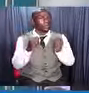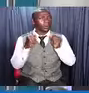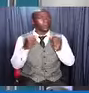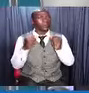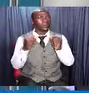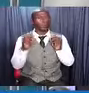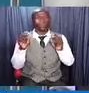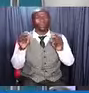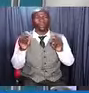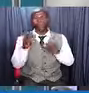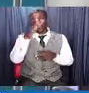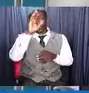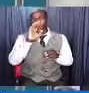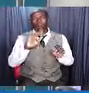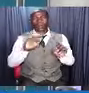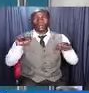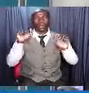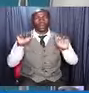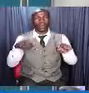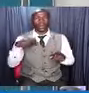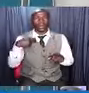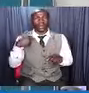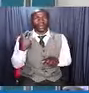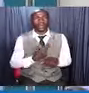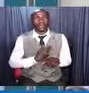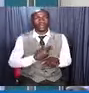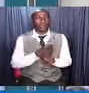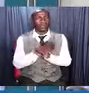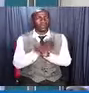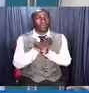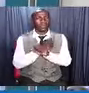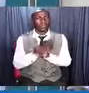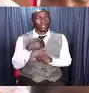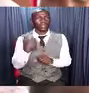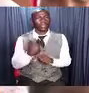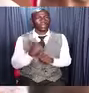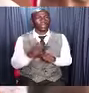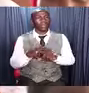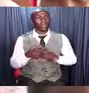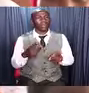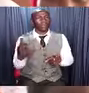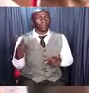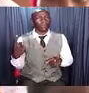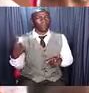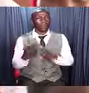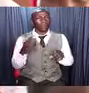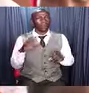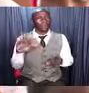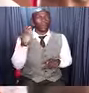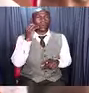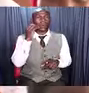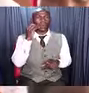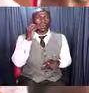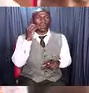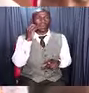came with your own strength. Mungu alituwezesha. God enabled you. Ametulinda. And secured you. Kila mtu alitoka kwake nyumbani. Everyone came from their